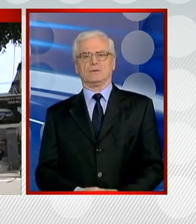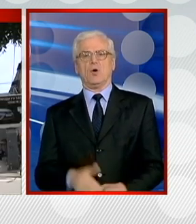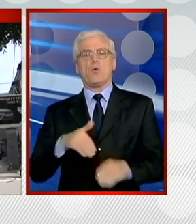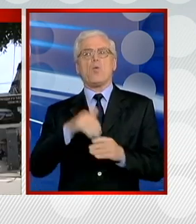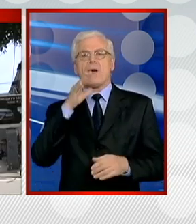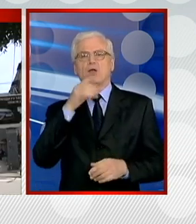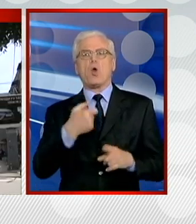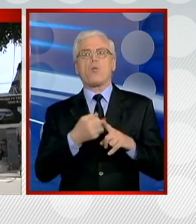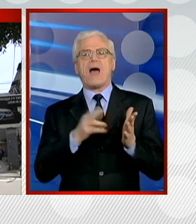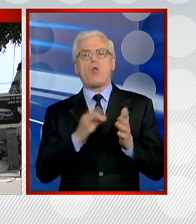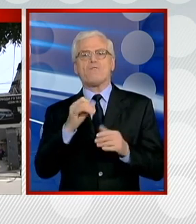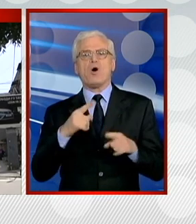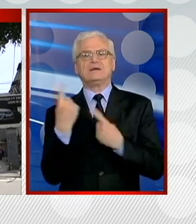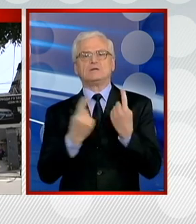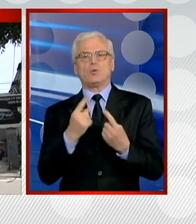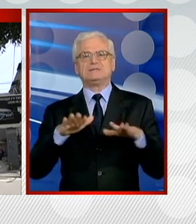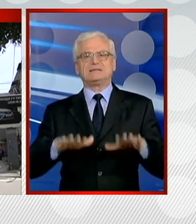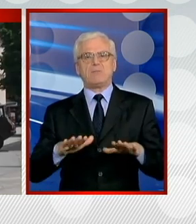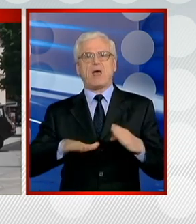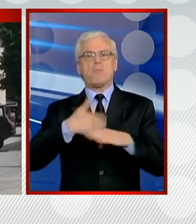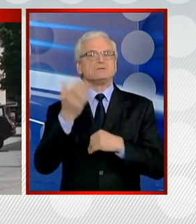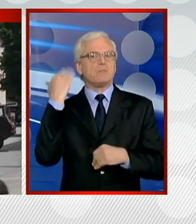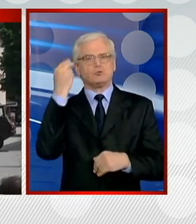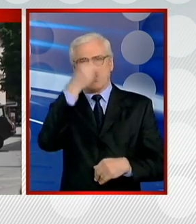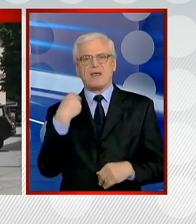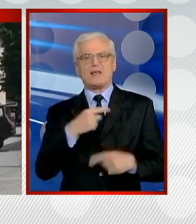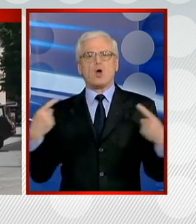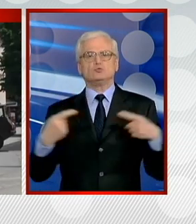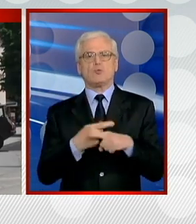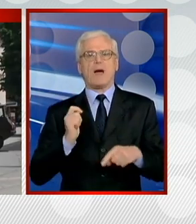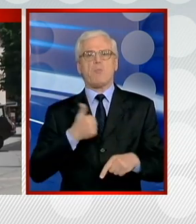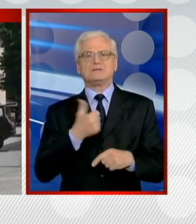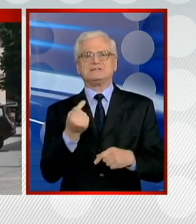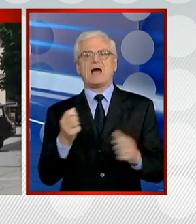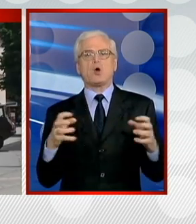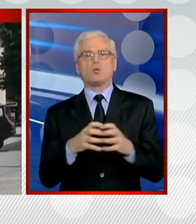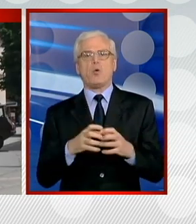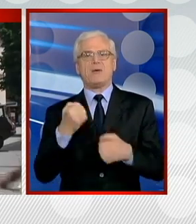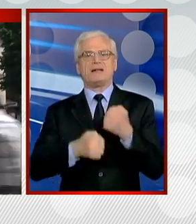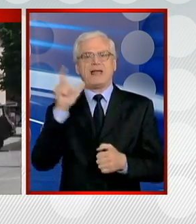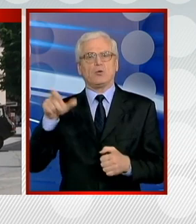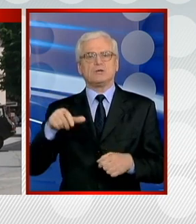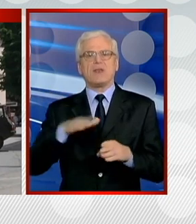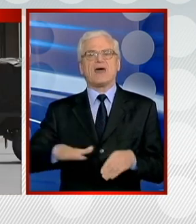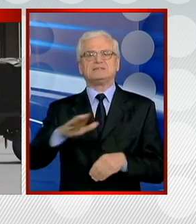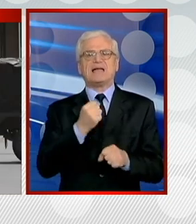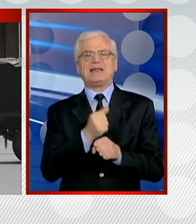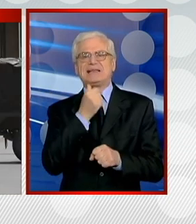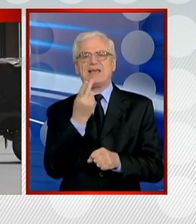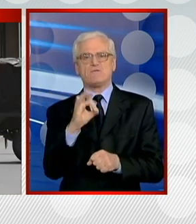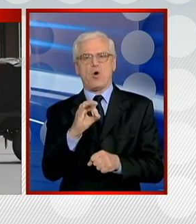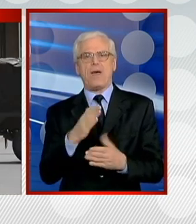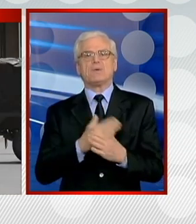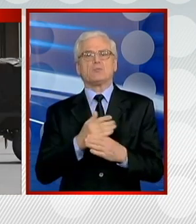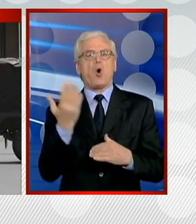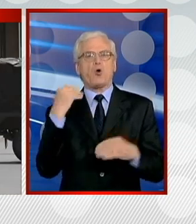U Kumanovu se situacija stabilizuje posle prošlonedeljnog sukoba policije sa grupom terorista u naselju Divo.